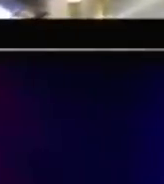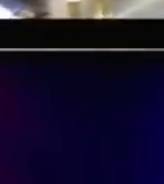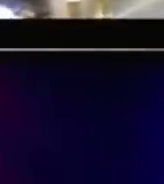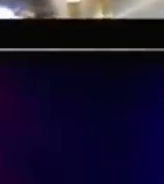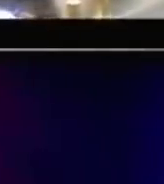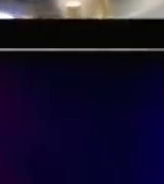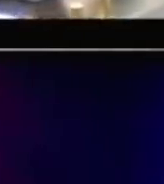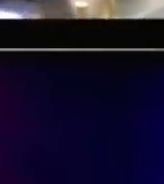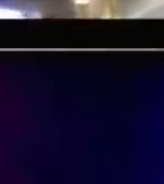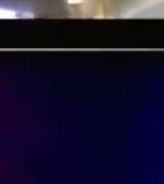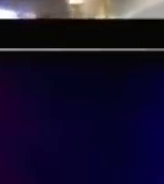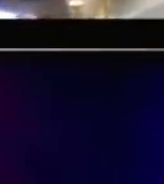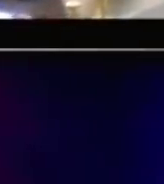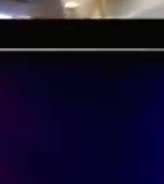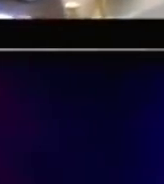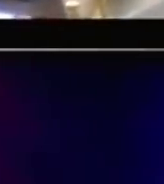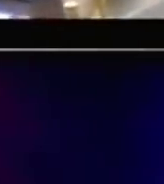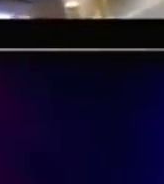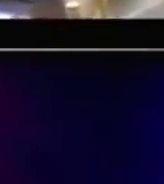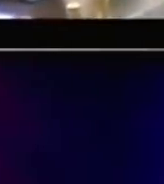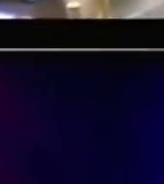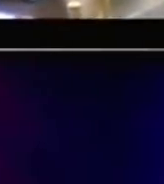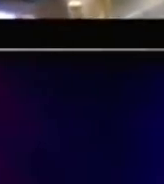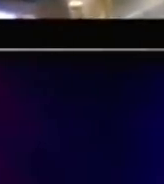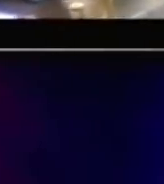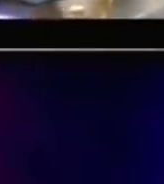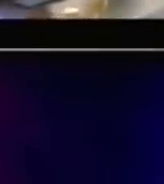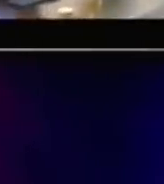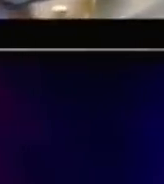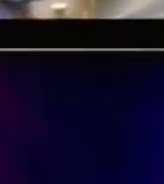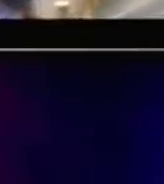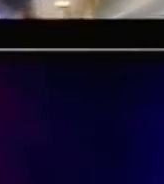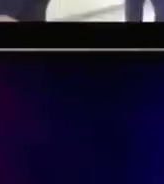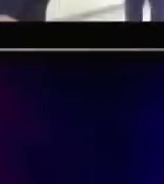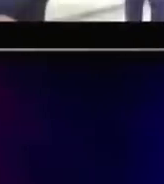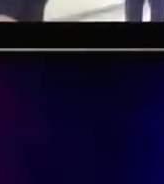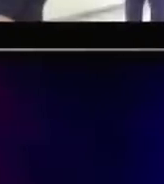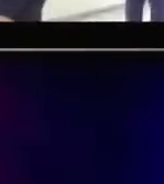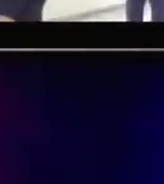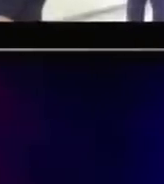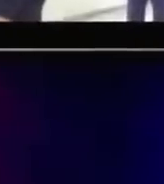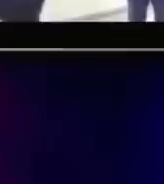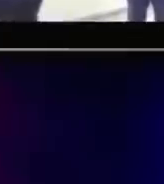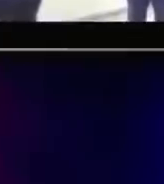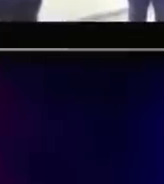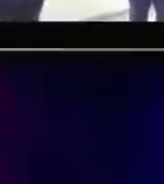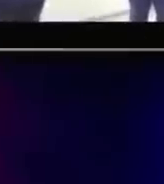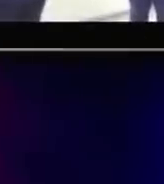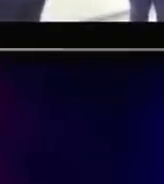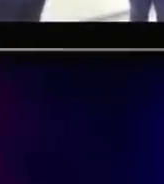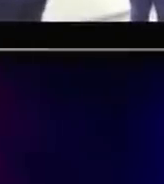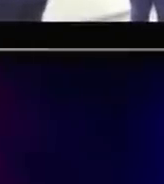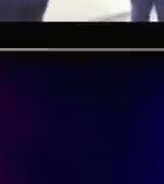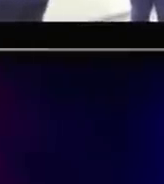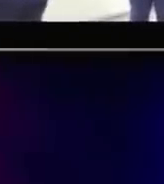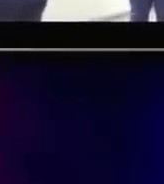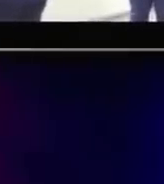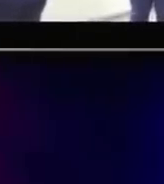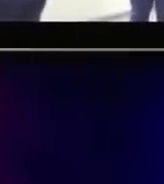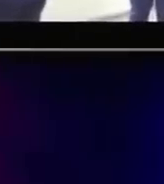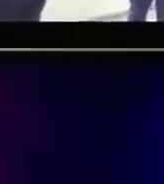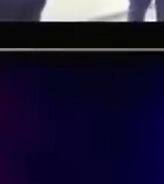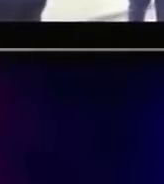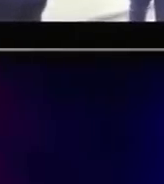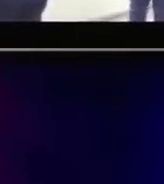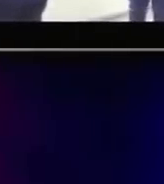projet à partir du bout Kangalundo. Dans notre temps, la Cour constitutionnelle dispose de son président. La remise reprise